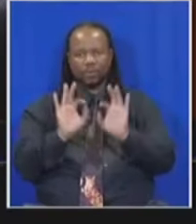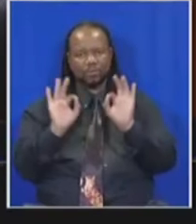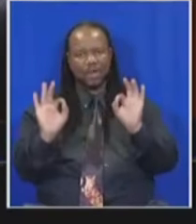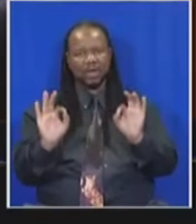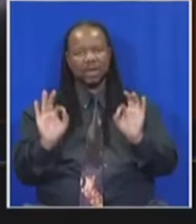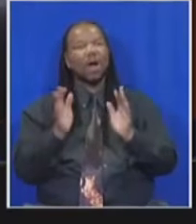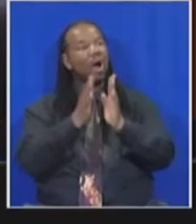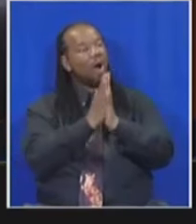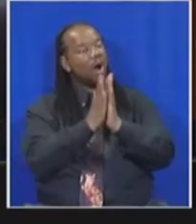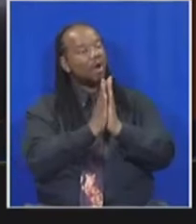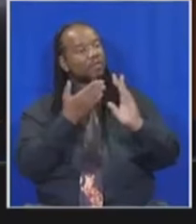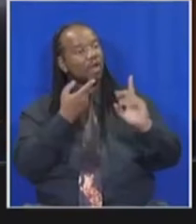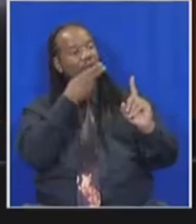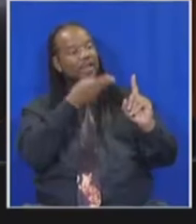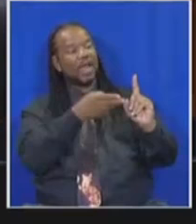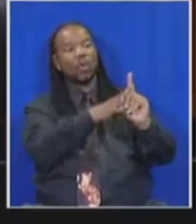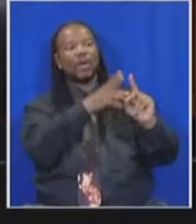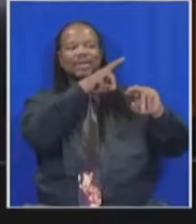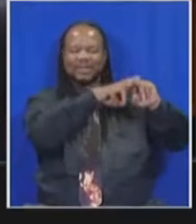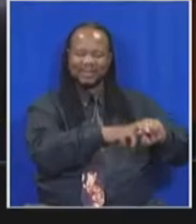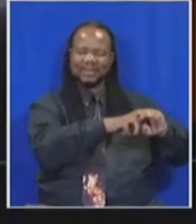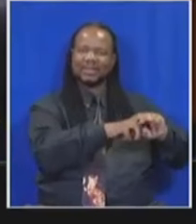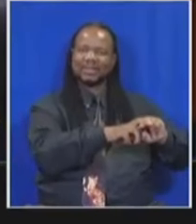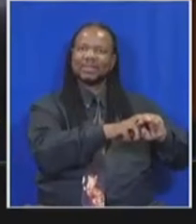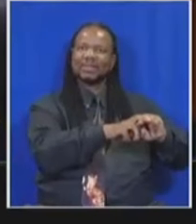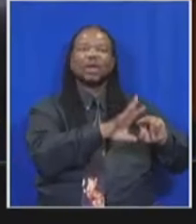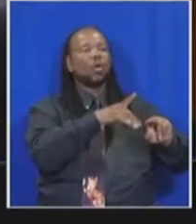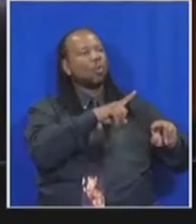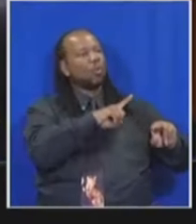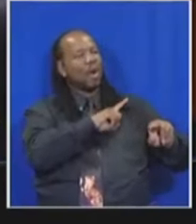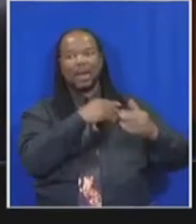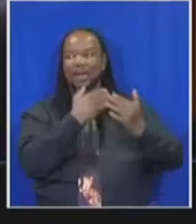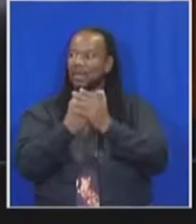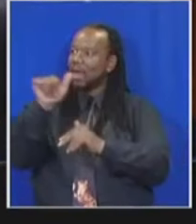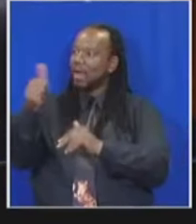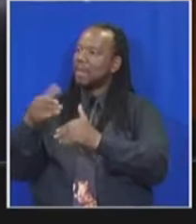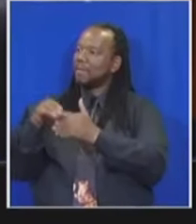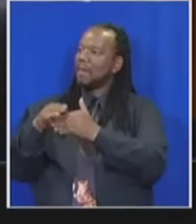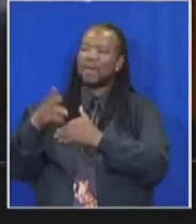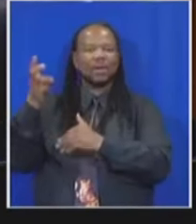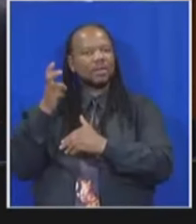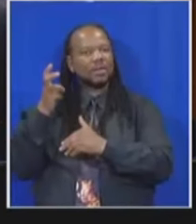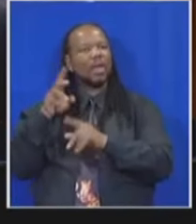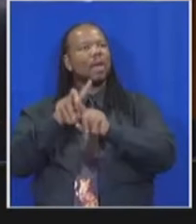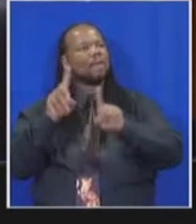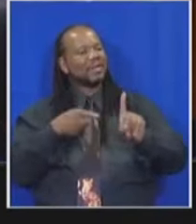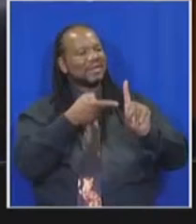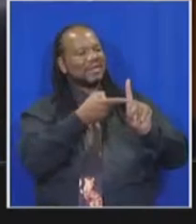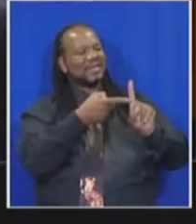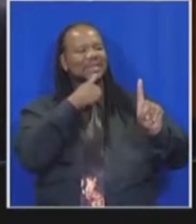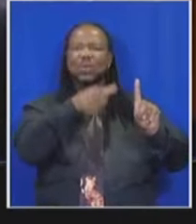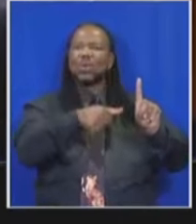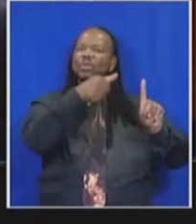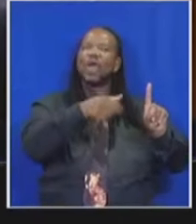kwa wanza kwa wakati he latae hainion pobhaib angelshla haya yungu yungu na